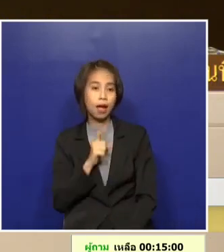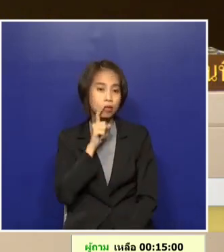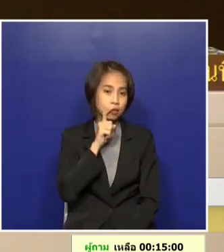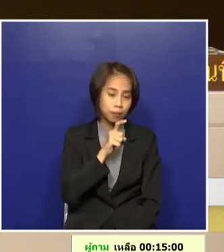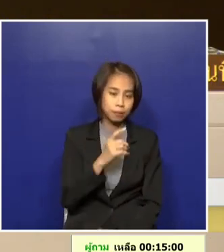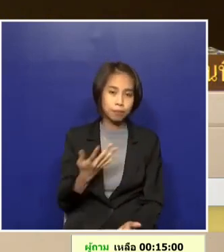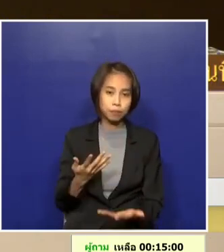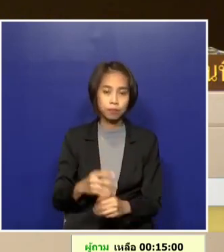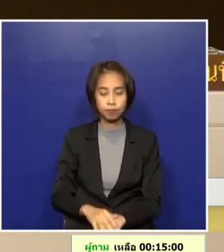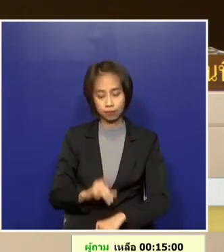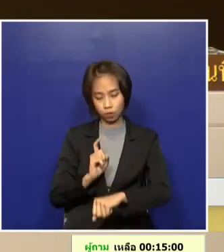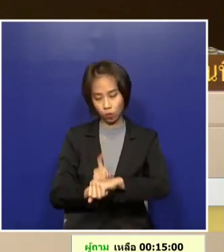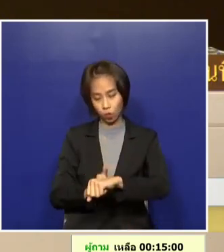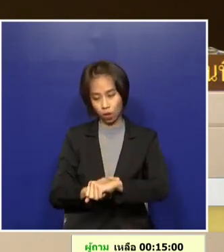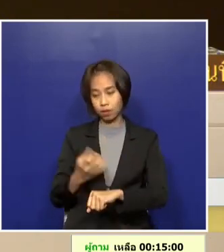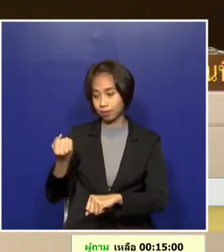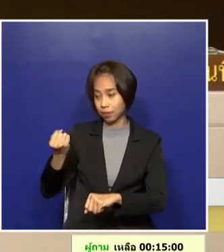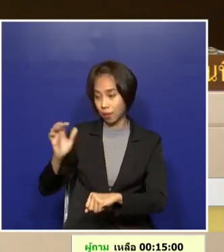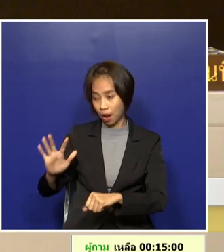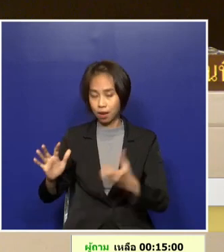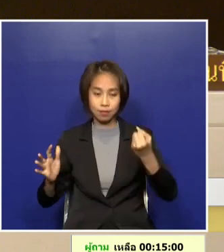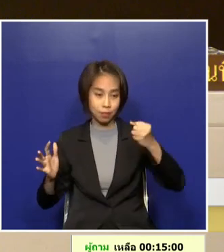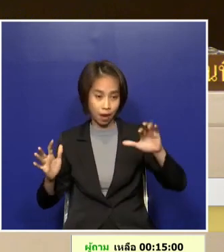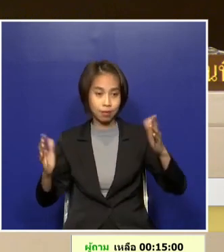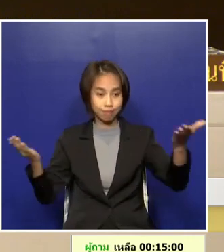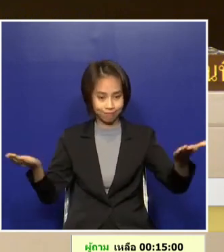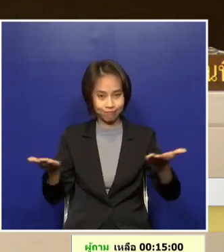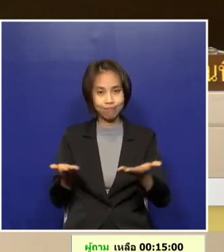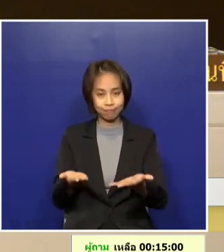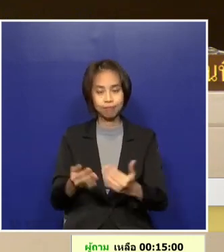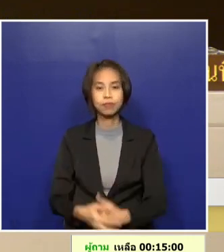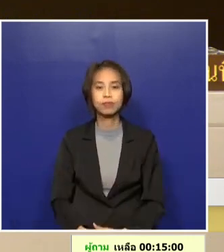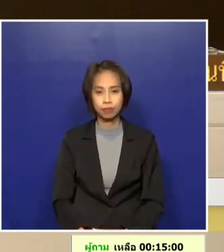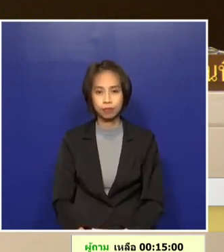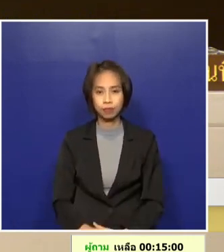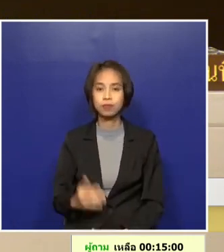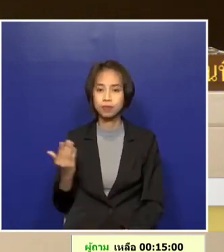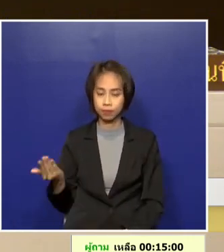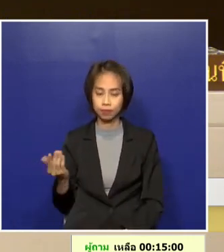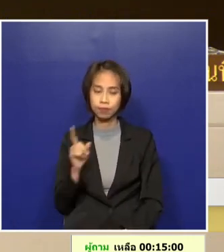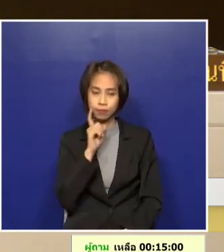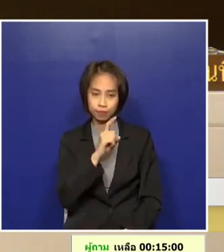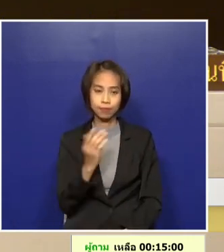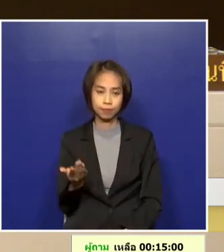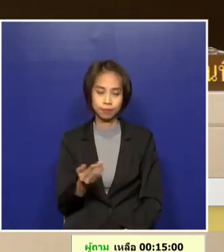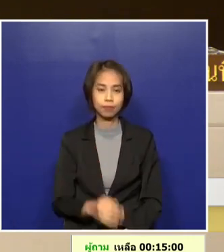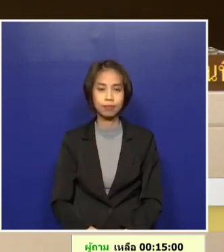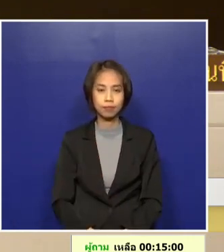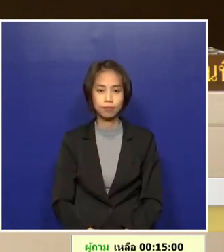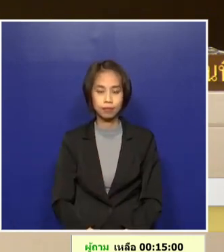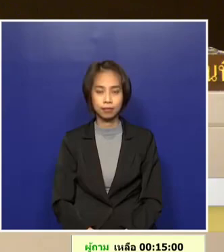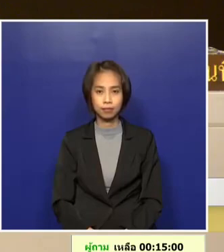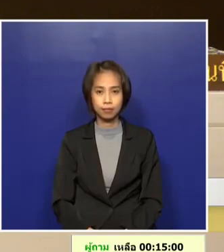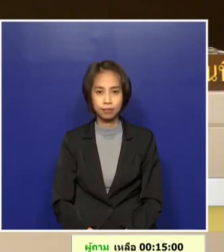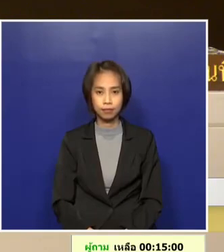นะครับว่าเวลาฝ่ายละ15นาทีก็เชิญคุณ ท่าพิภพครับขอเชิญครับ ครับท่านประธานส